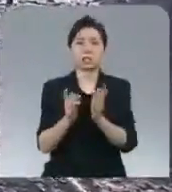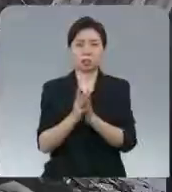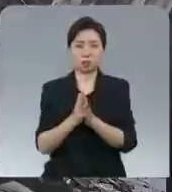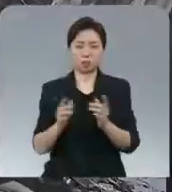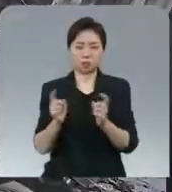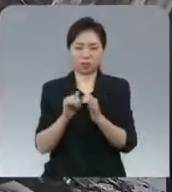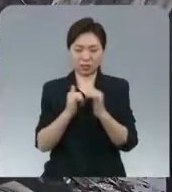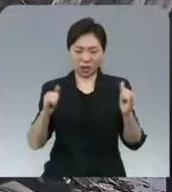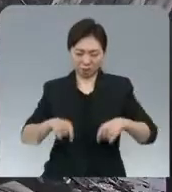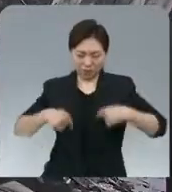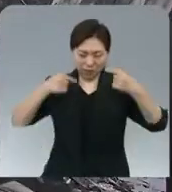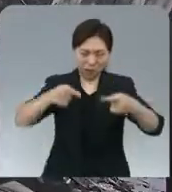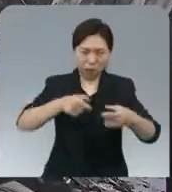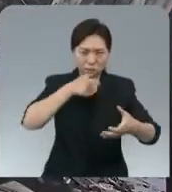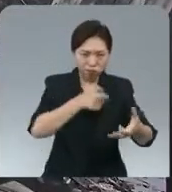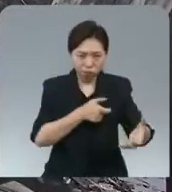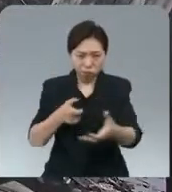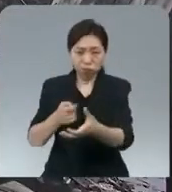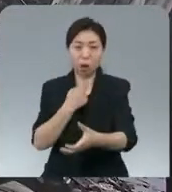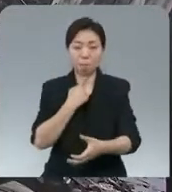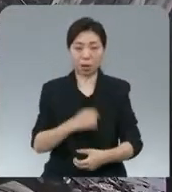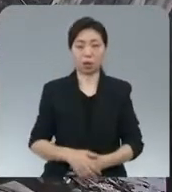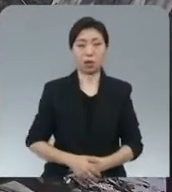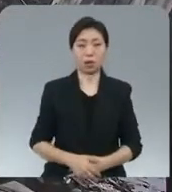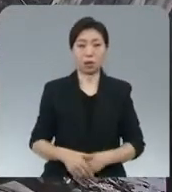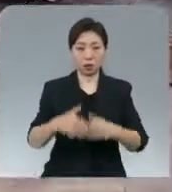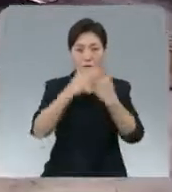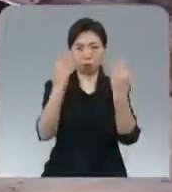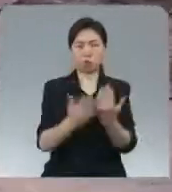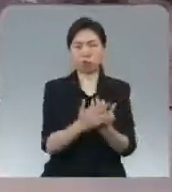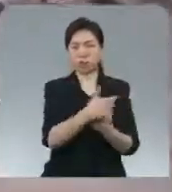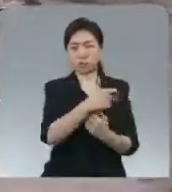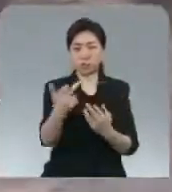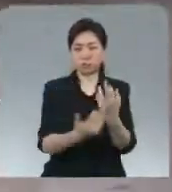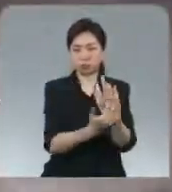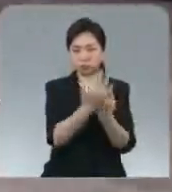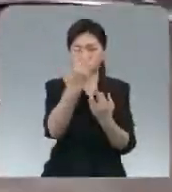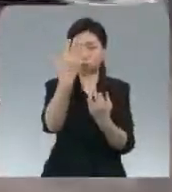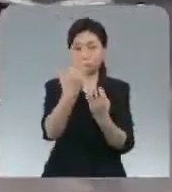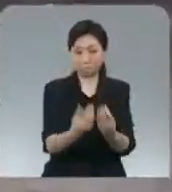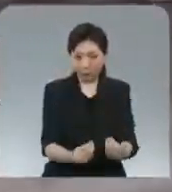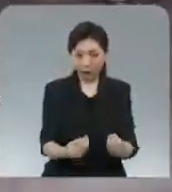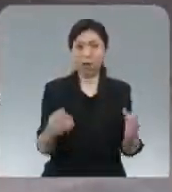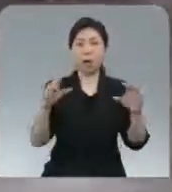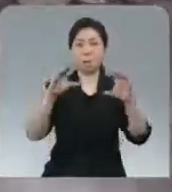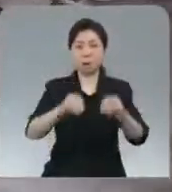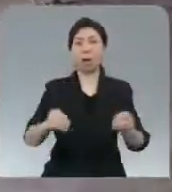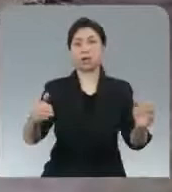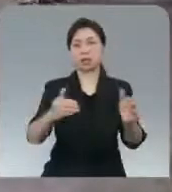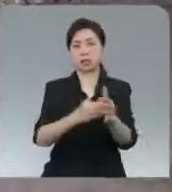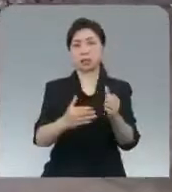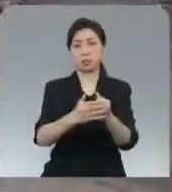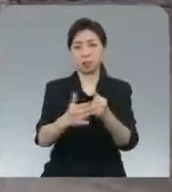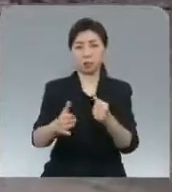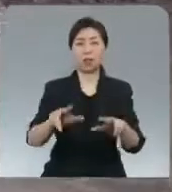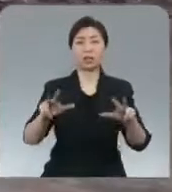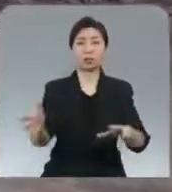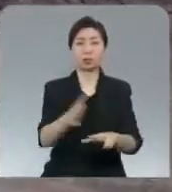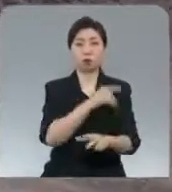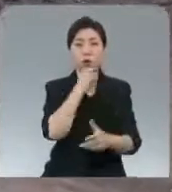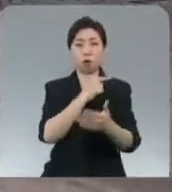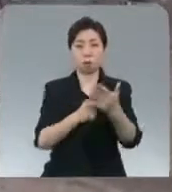работу осложнял постоянно меняющейся ветер и густой дым теперь власти намерены и вплотную заняться